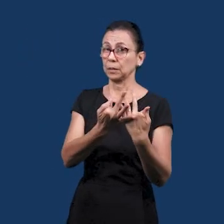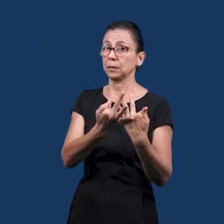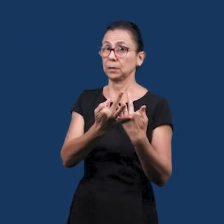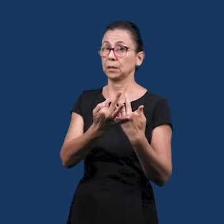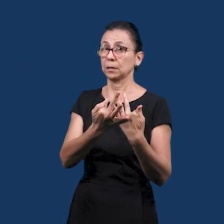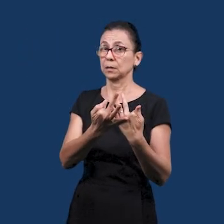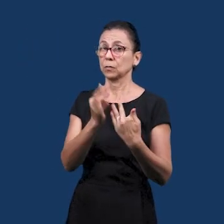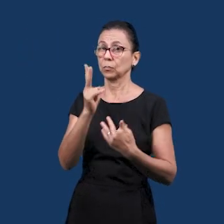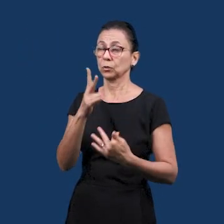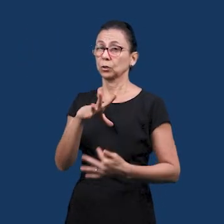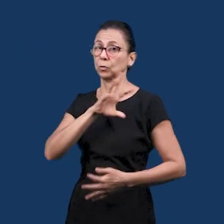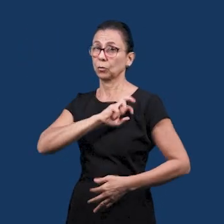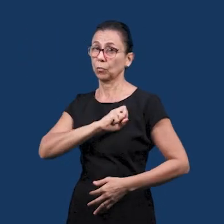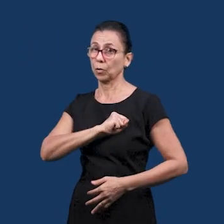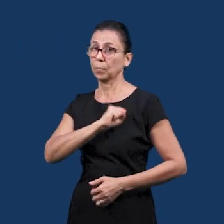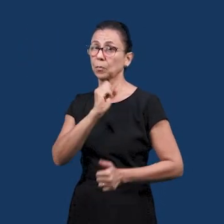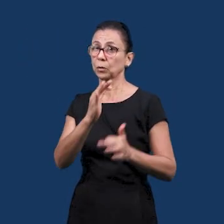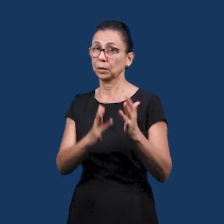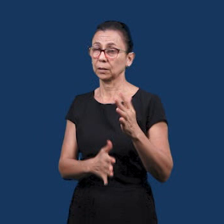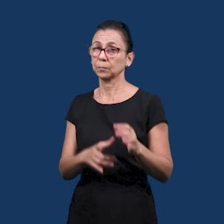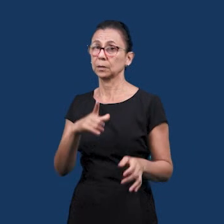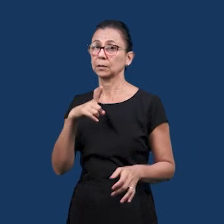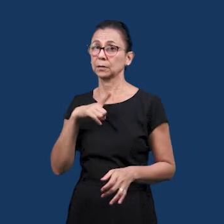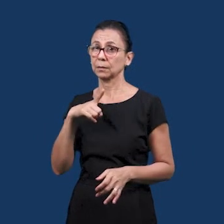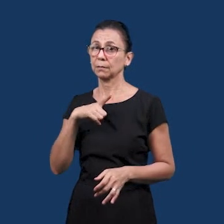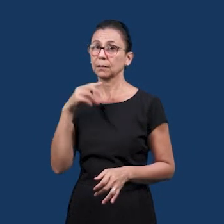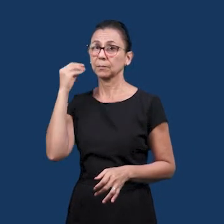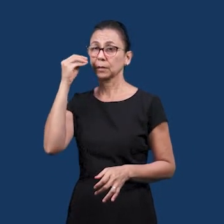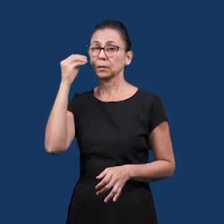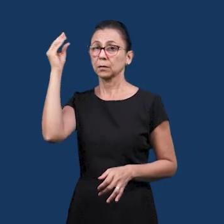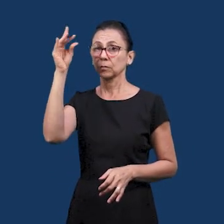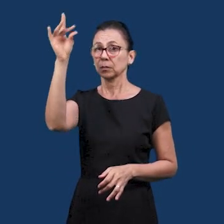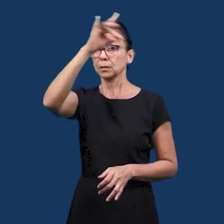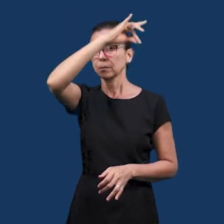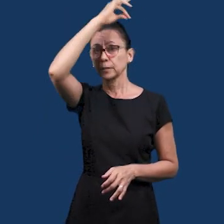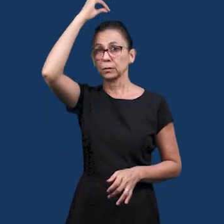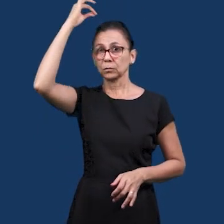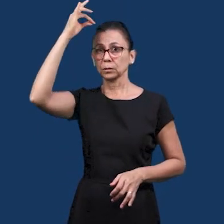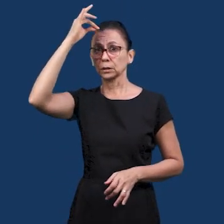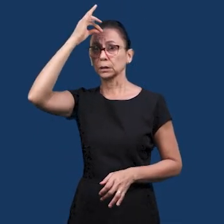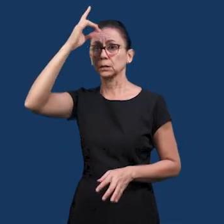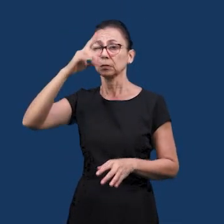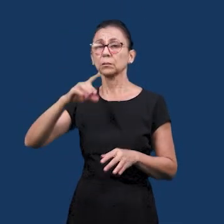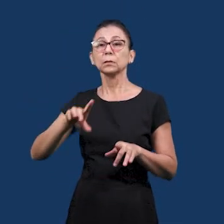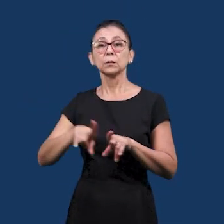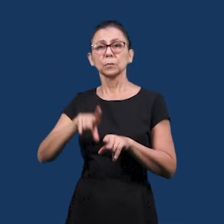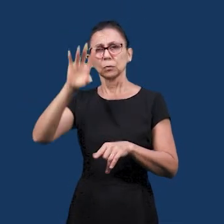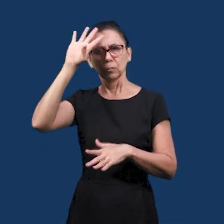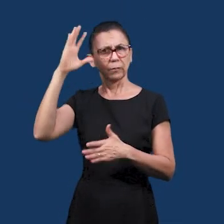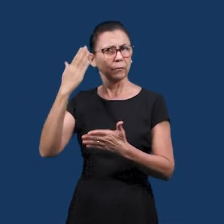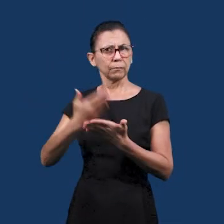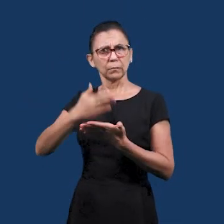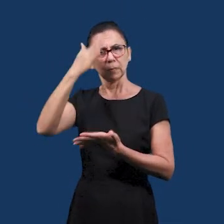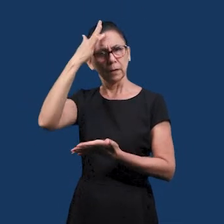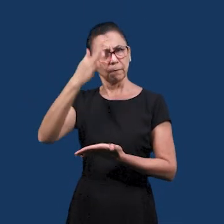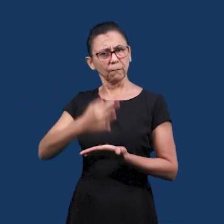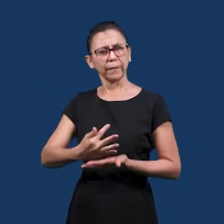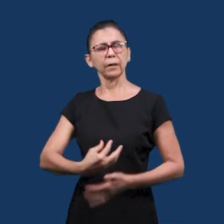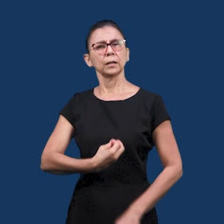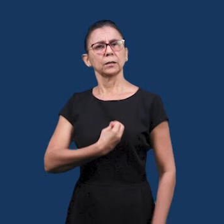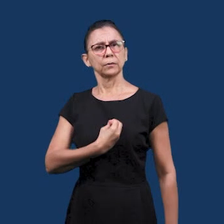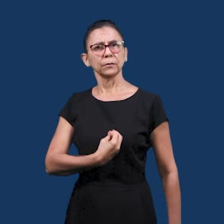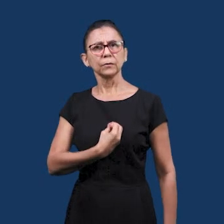наших семьях и даровал нам переживания со Своим Духом Святым. И